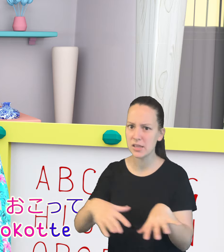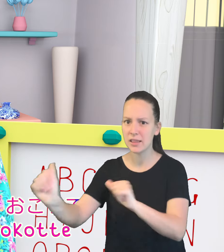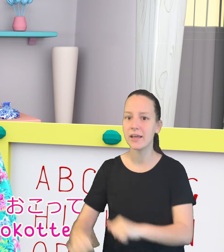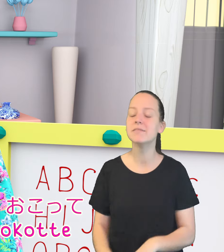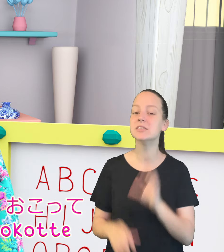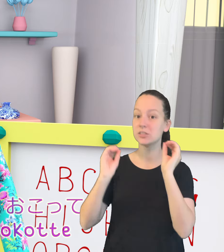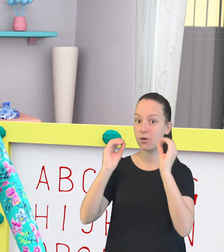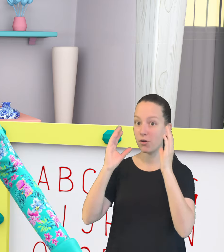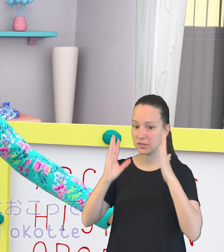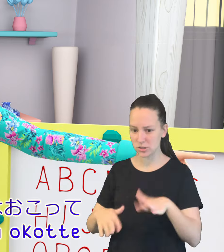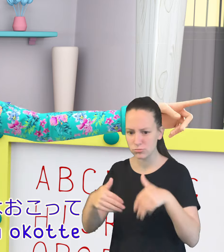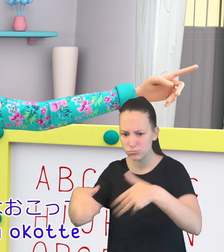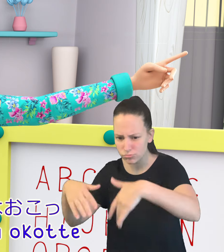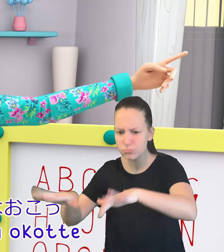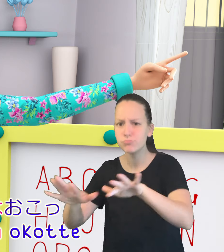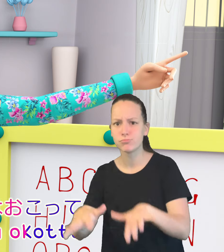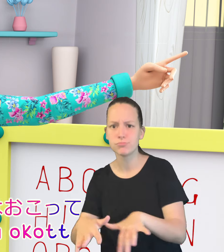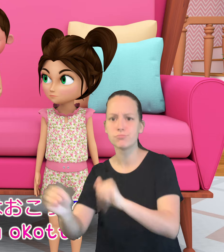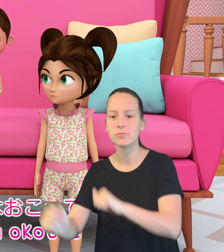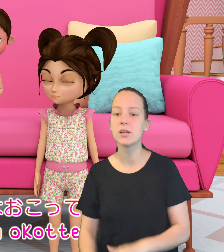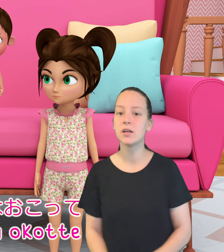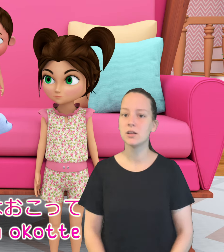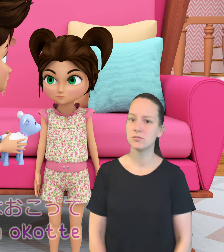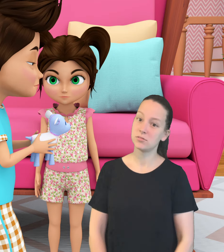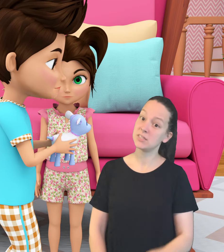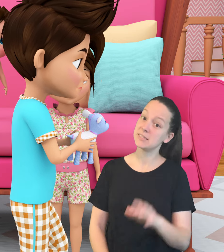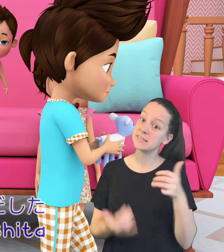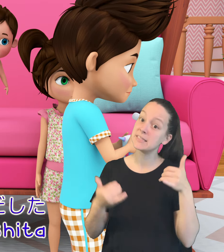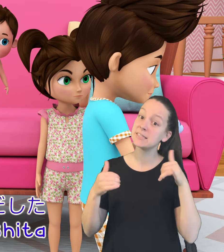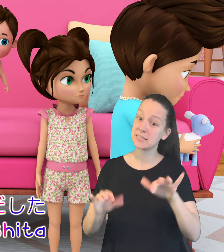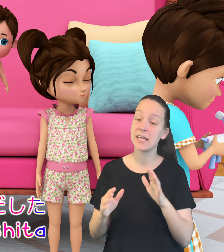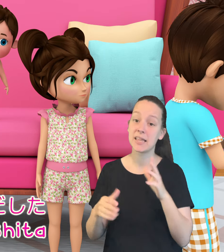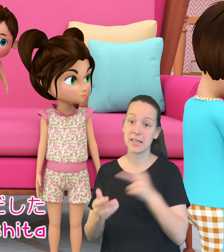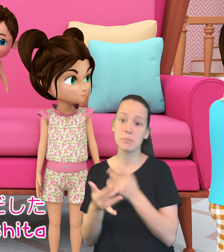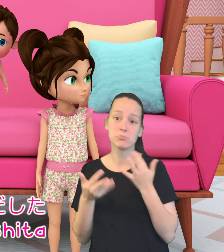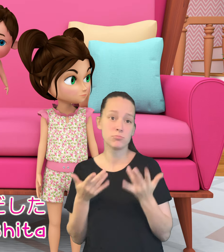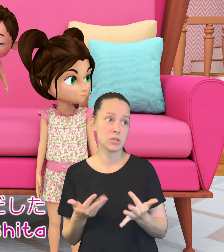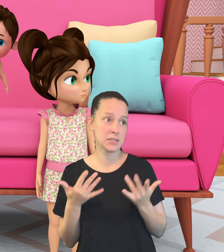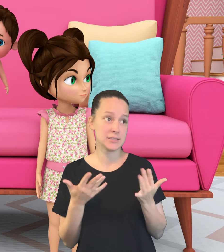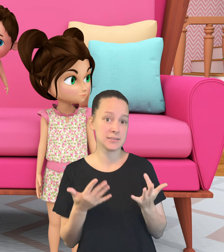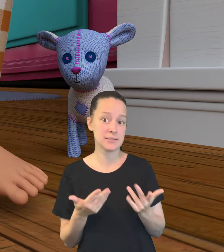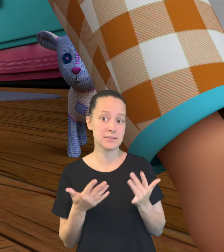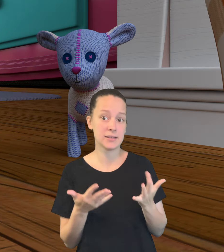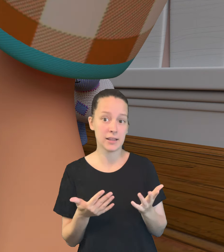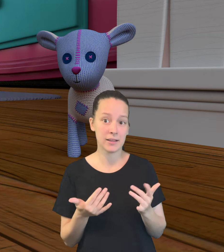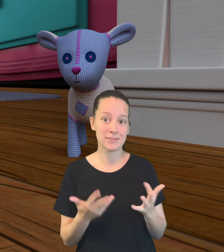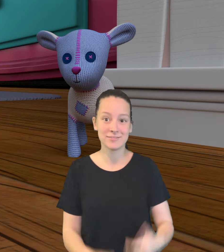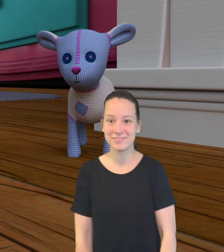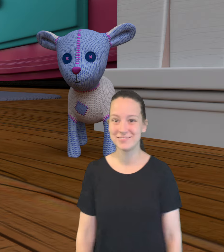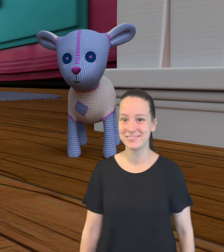て怒って先生は怒って追い出した